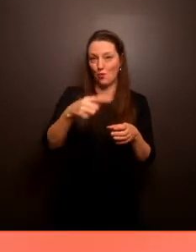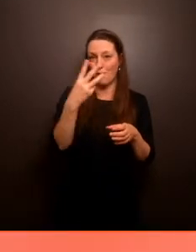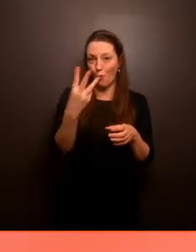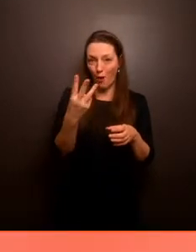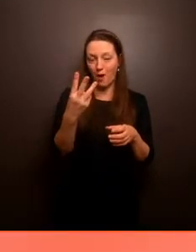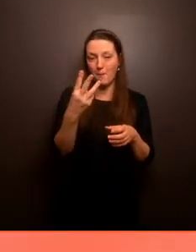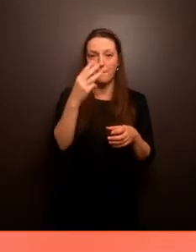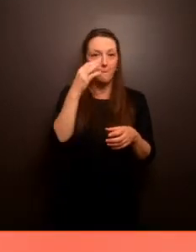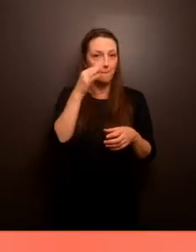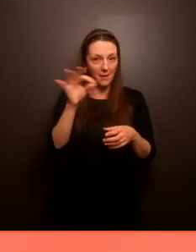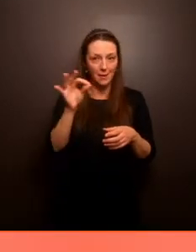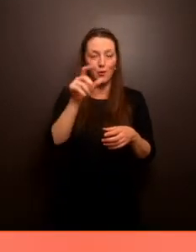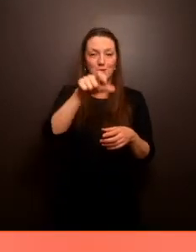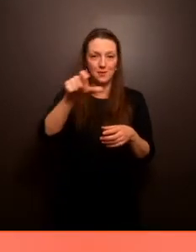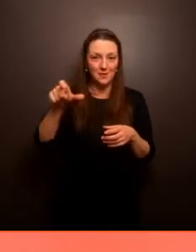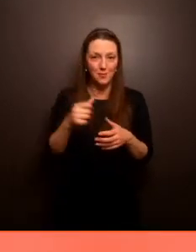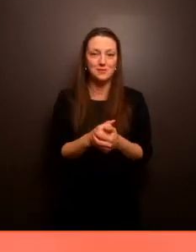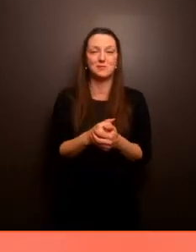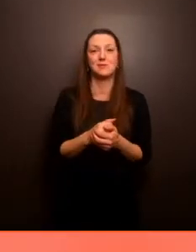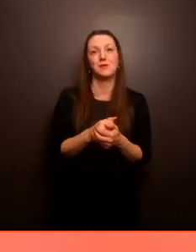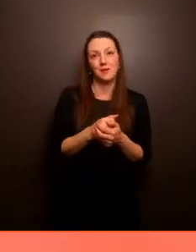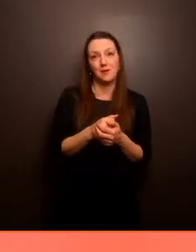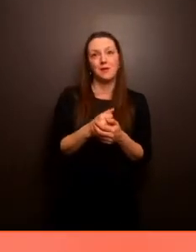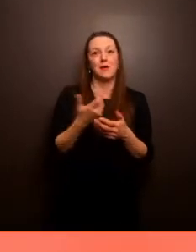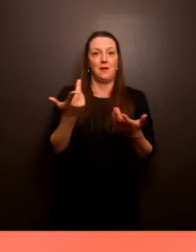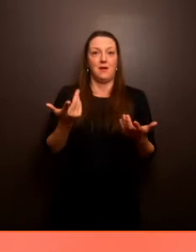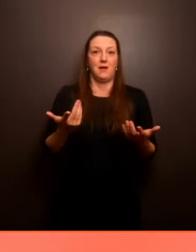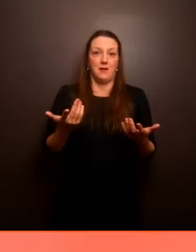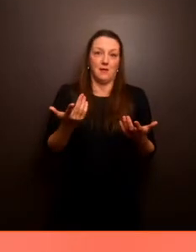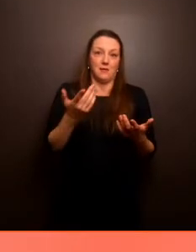muutused tööjõuturuvaatest ei näi endiselt väga positiivsed